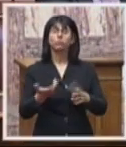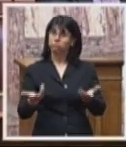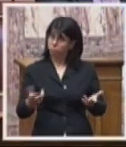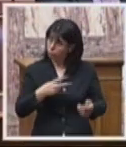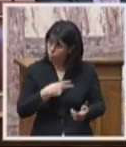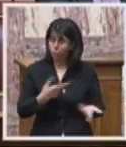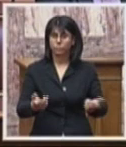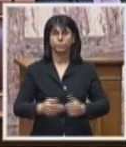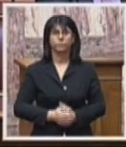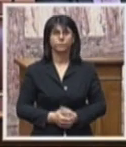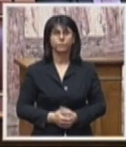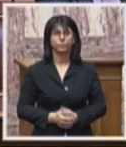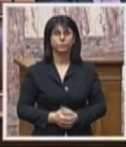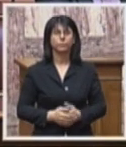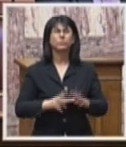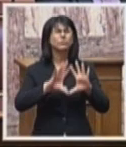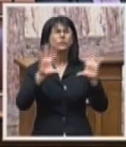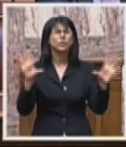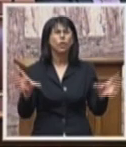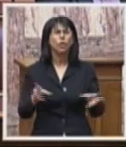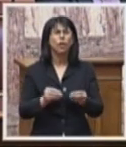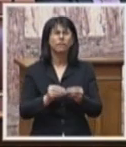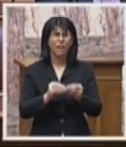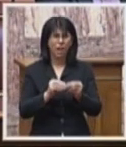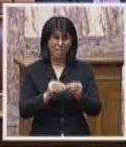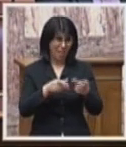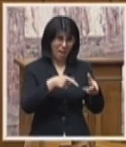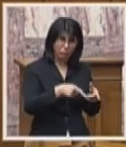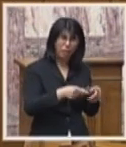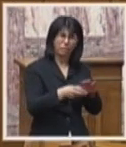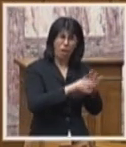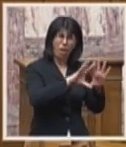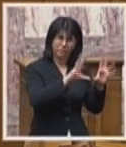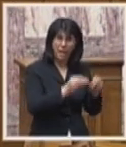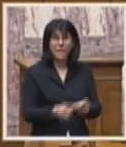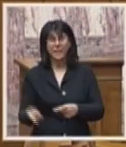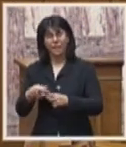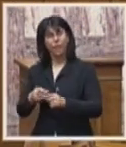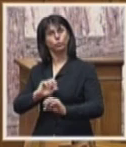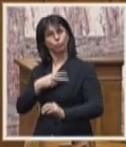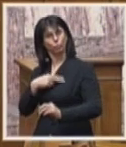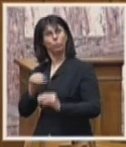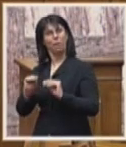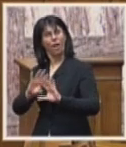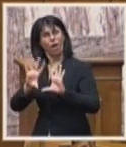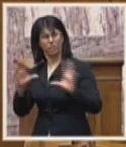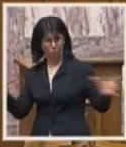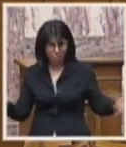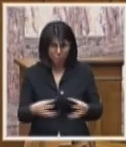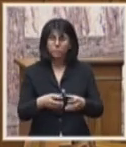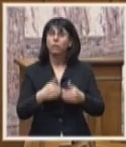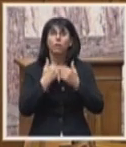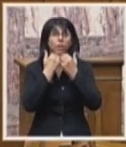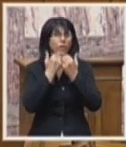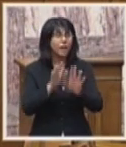δικαίως. Αλλά όλα αυτά μαζί δεν πάνε, κύριε Τσίπρα. Όλα αυτά μαζί δεν γίνονται. Και